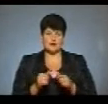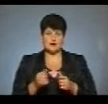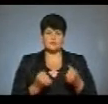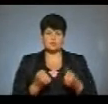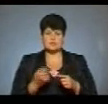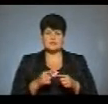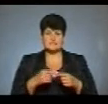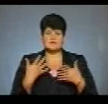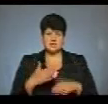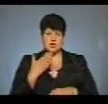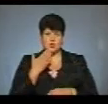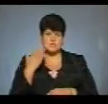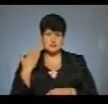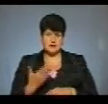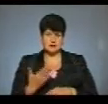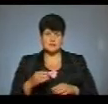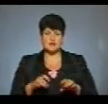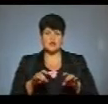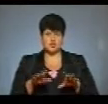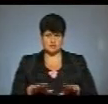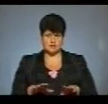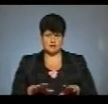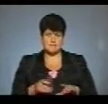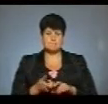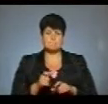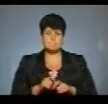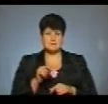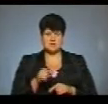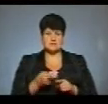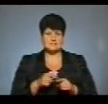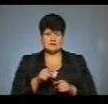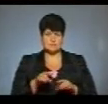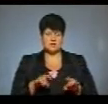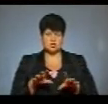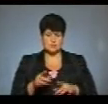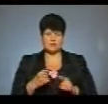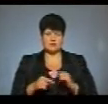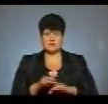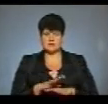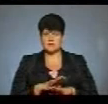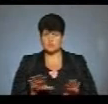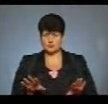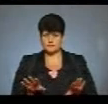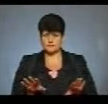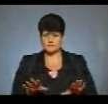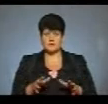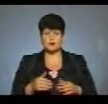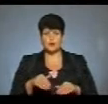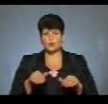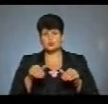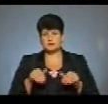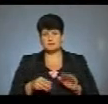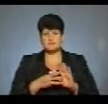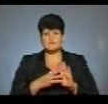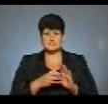вже останнє рішення. Більше за цим ми до цього рішення повертатися не будемо. Утрималися від голосування